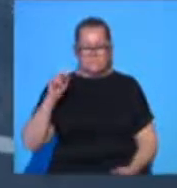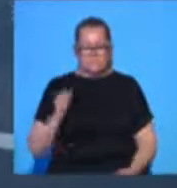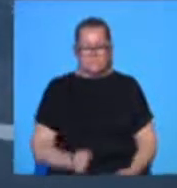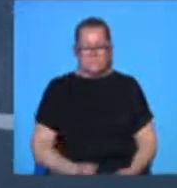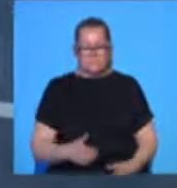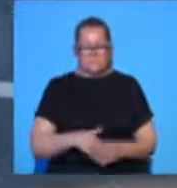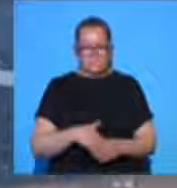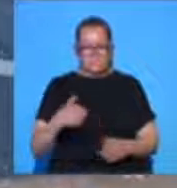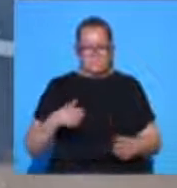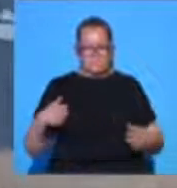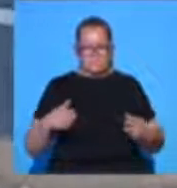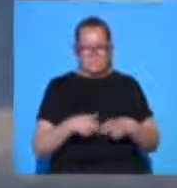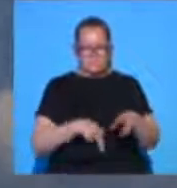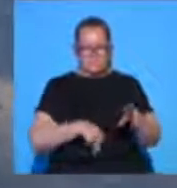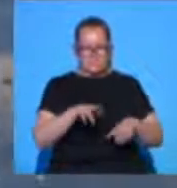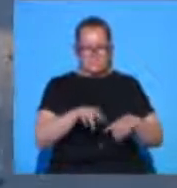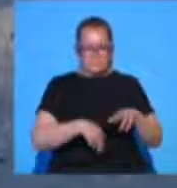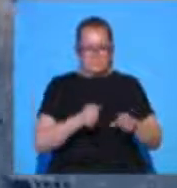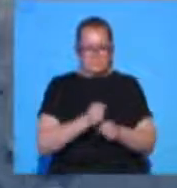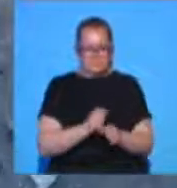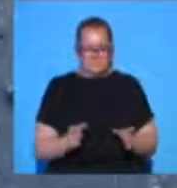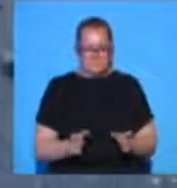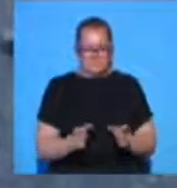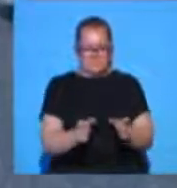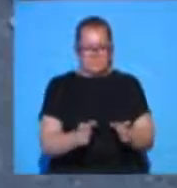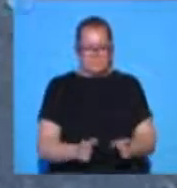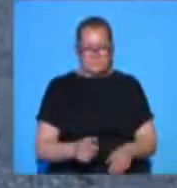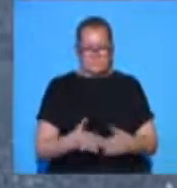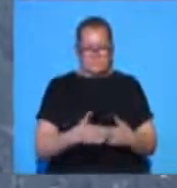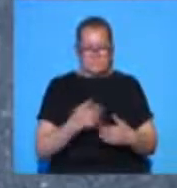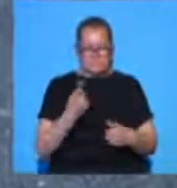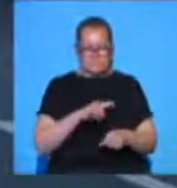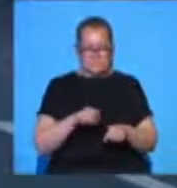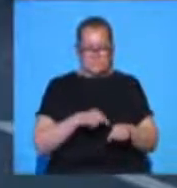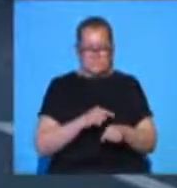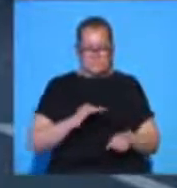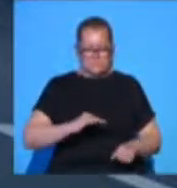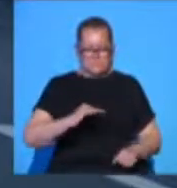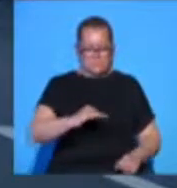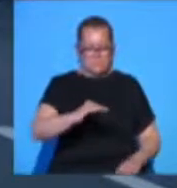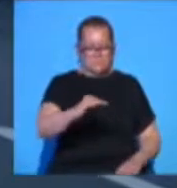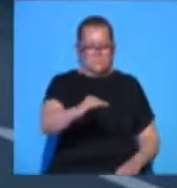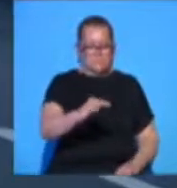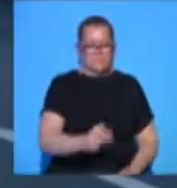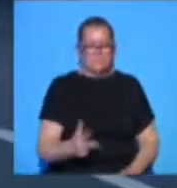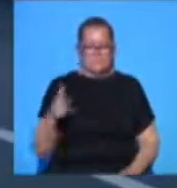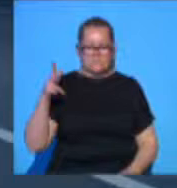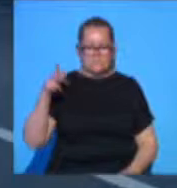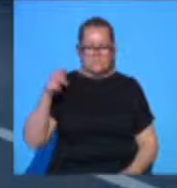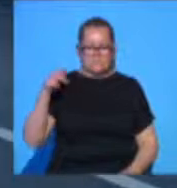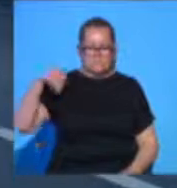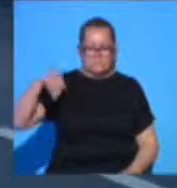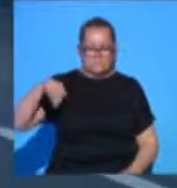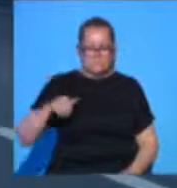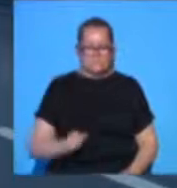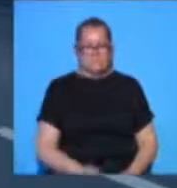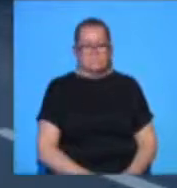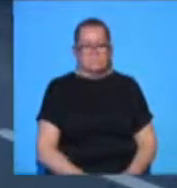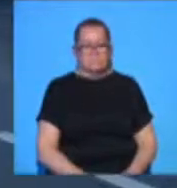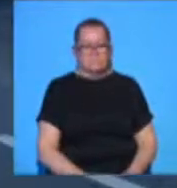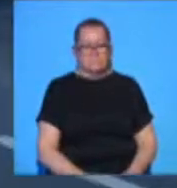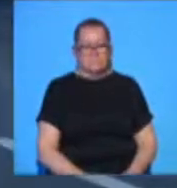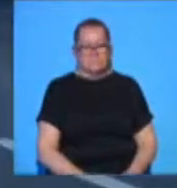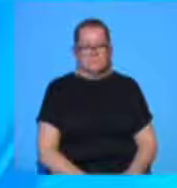urma accidentului, traficul pe drumul Național 6 a fost blocat mai bine de o oră, iar coloana de mașini formată depășea 3 km lungime.